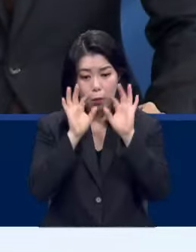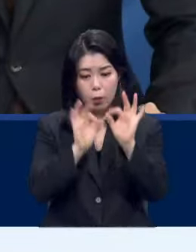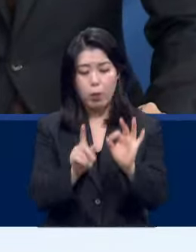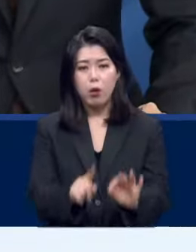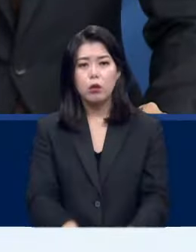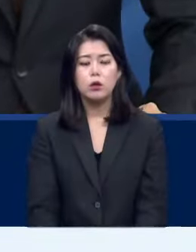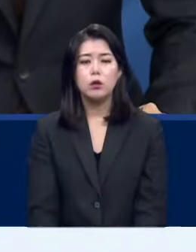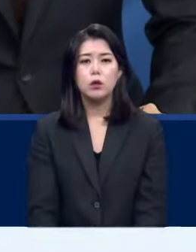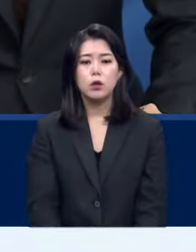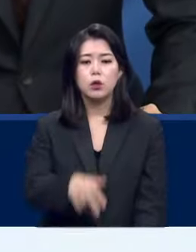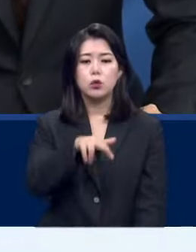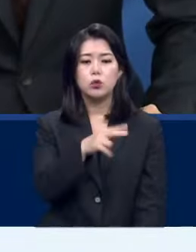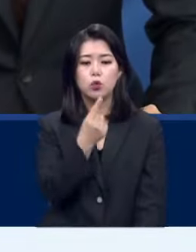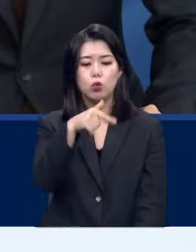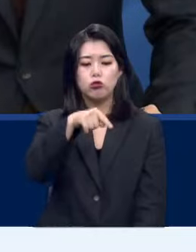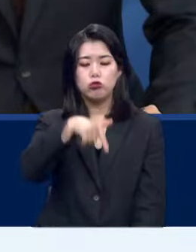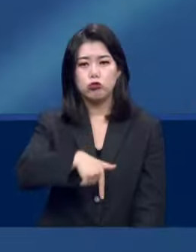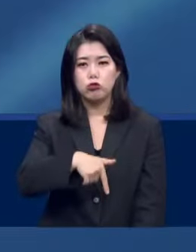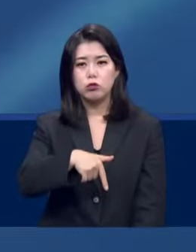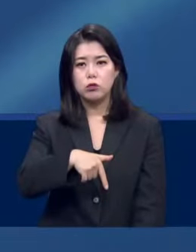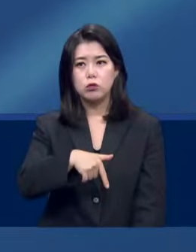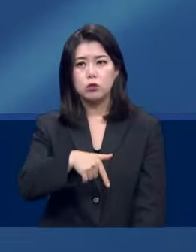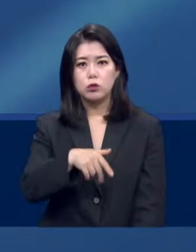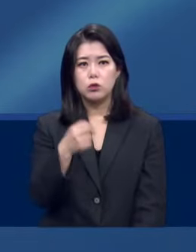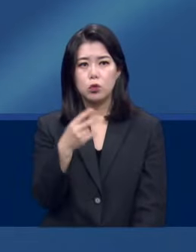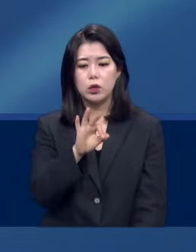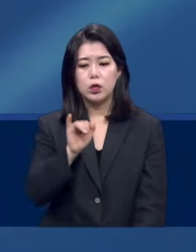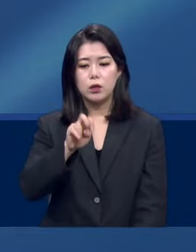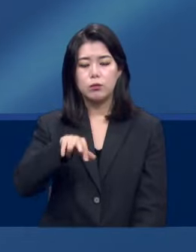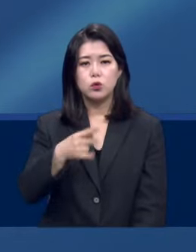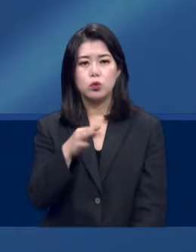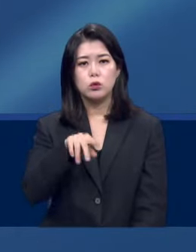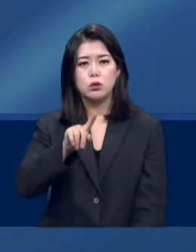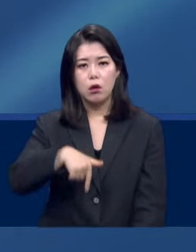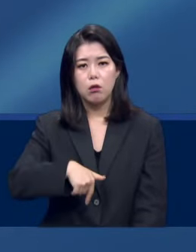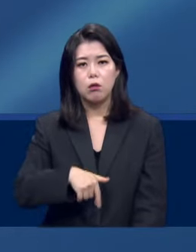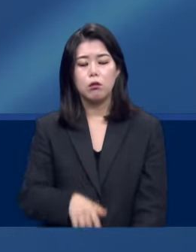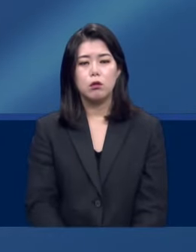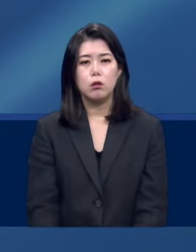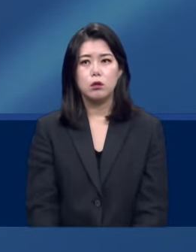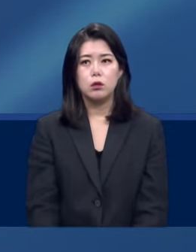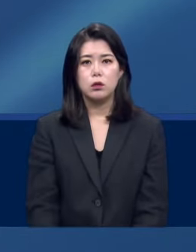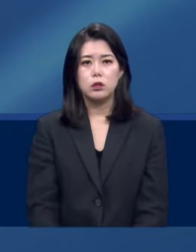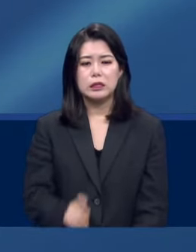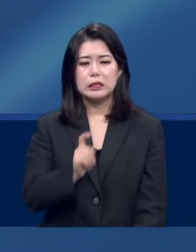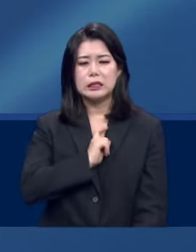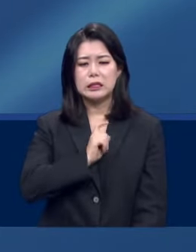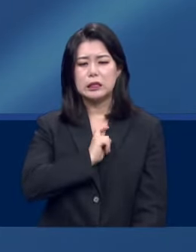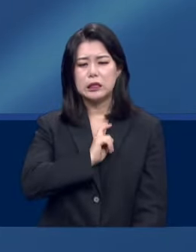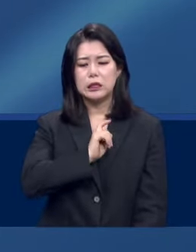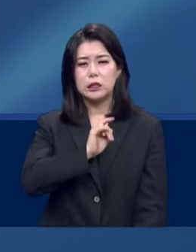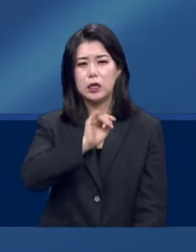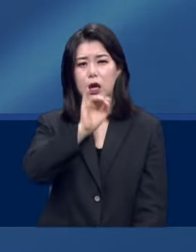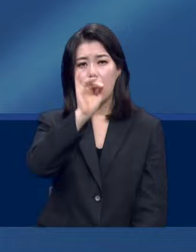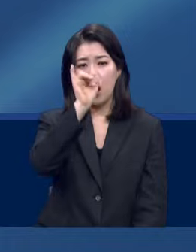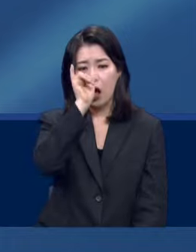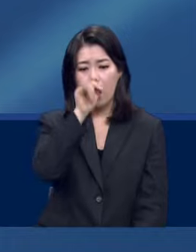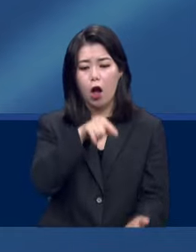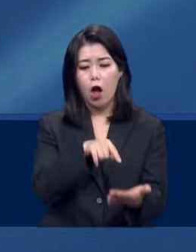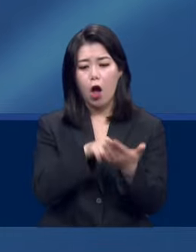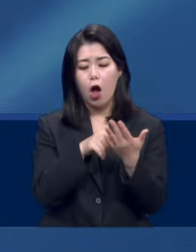나와요 조국 지금 전 장관이나 임종석 실장 같은 경우에 의욕은 사실로